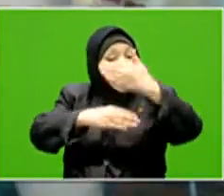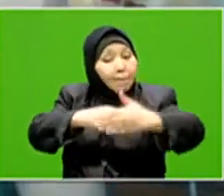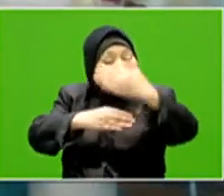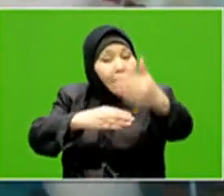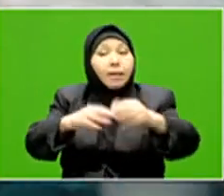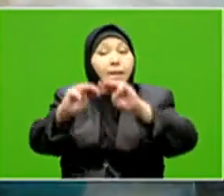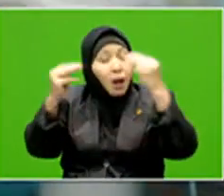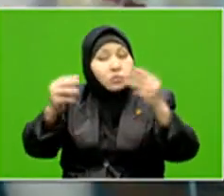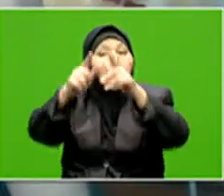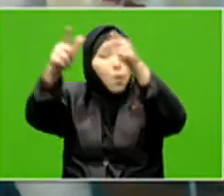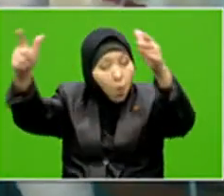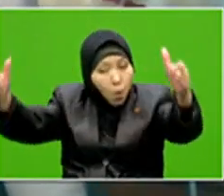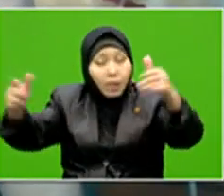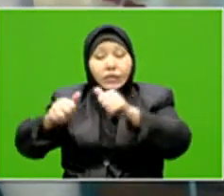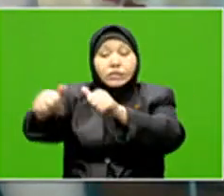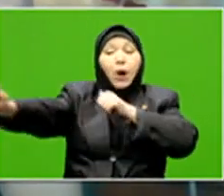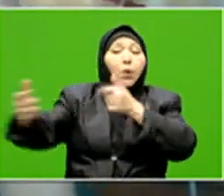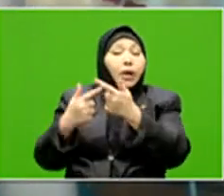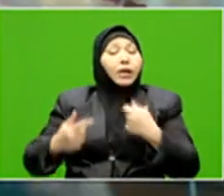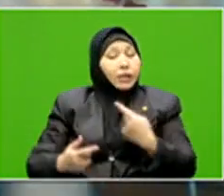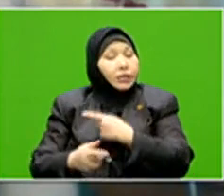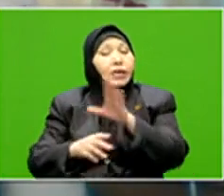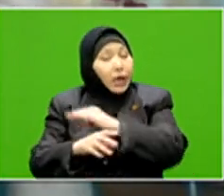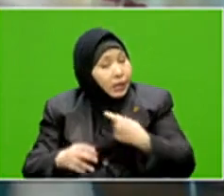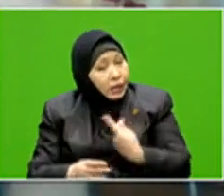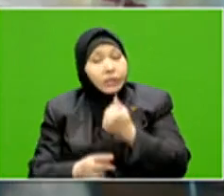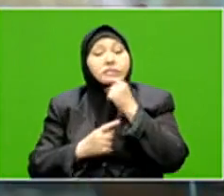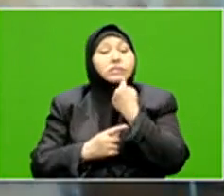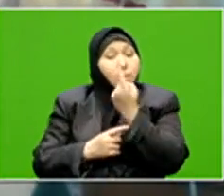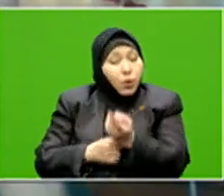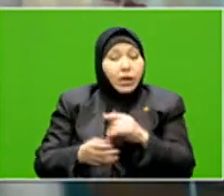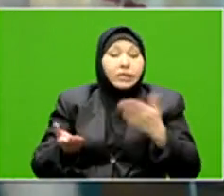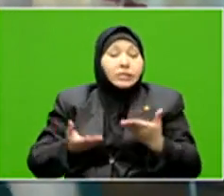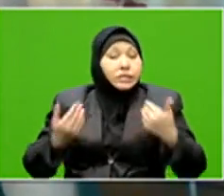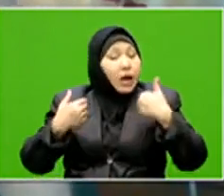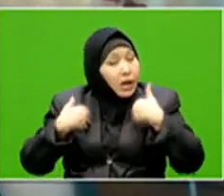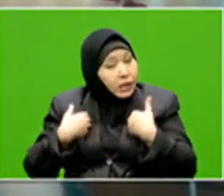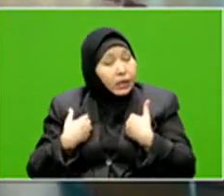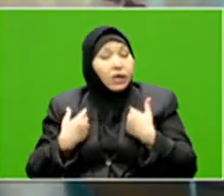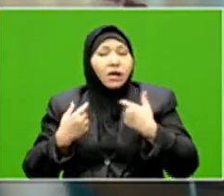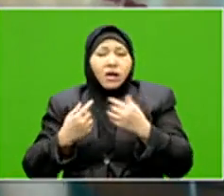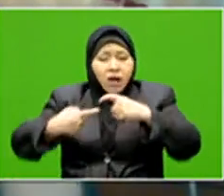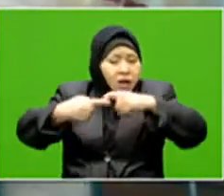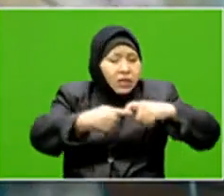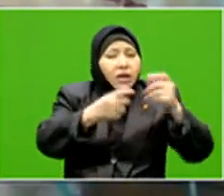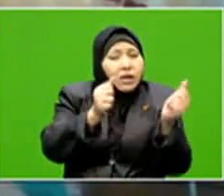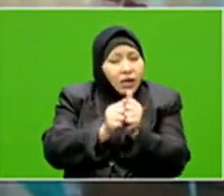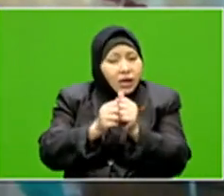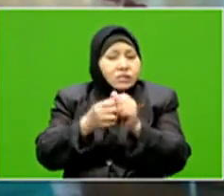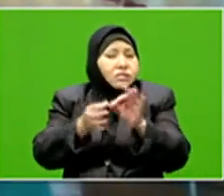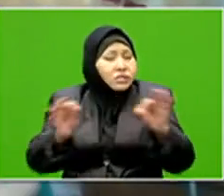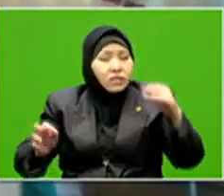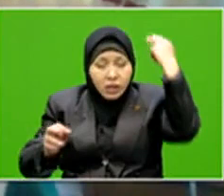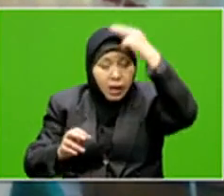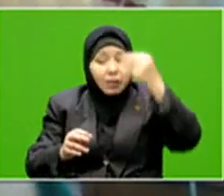kepada masyarakat yang jauh daripada kita. Dan kita sebutkan ini kerana ada kaitan dengan kisah-kisah Nabi sebelum daripada ini yang pernah datang kepada